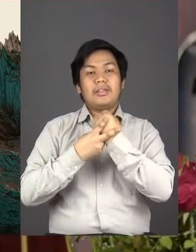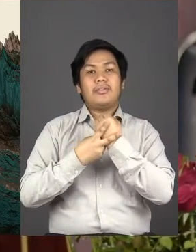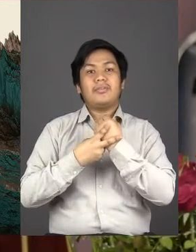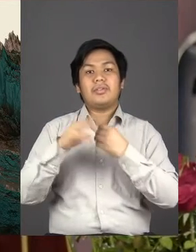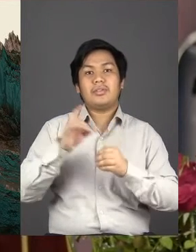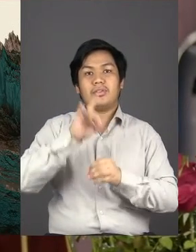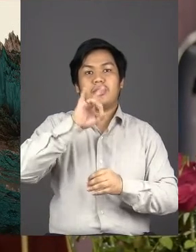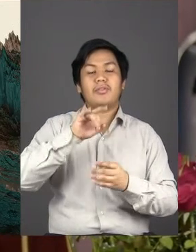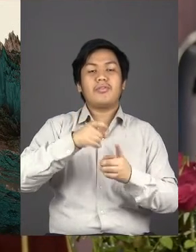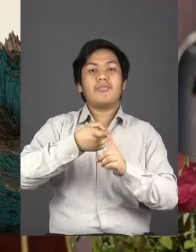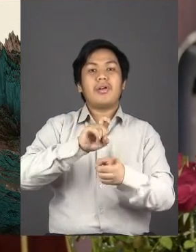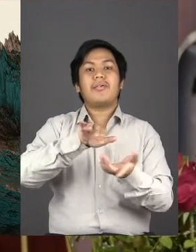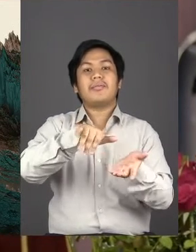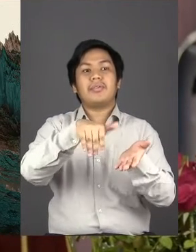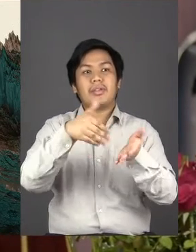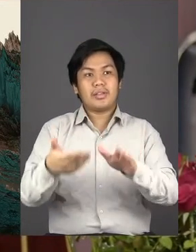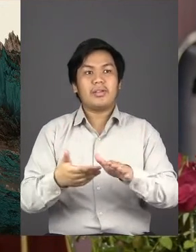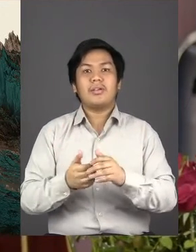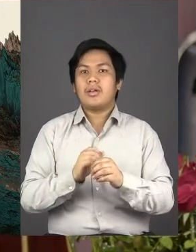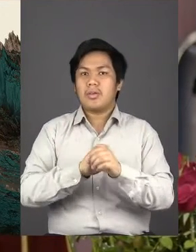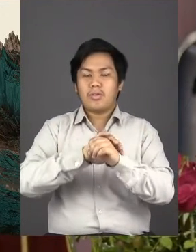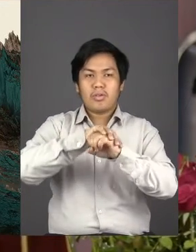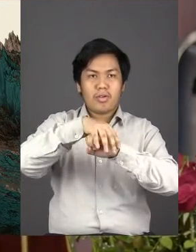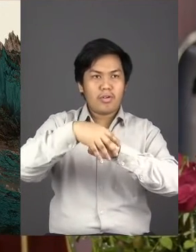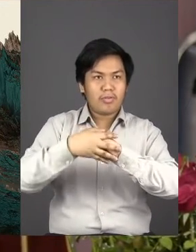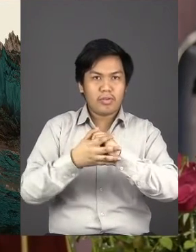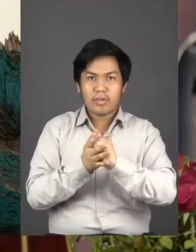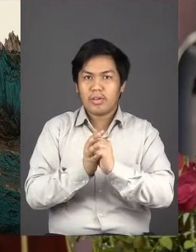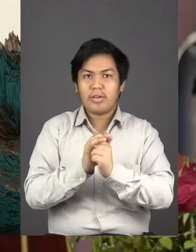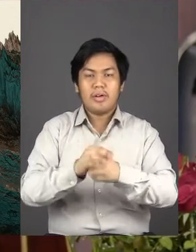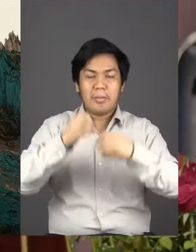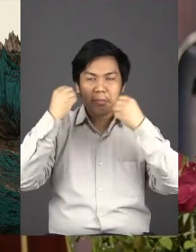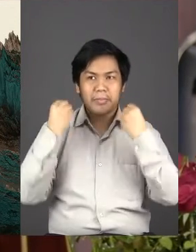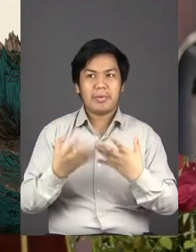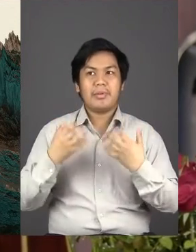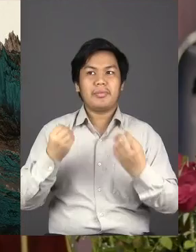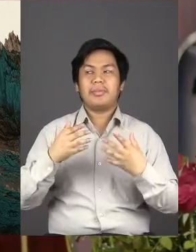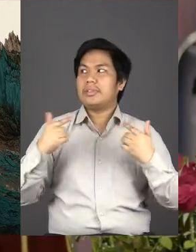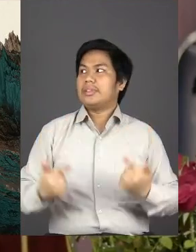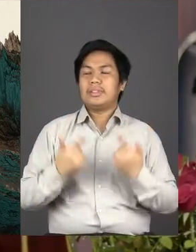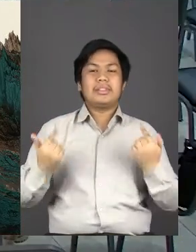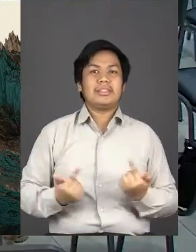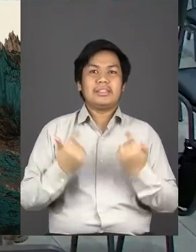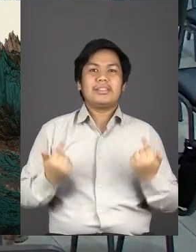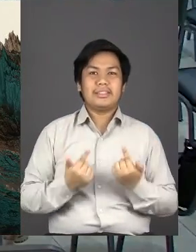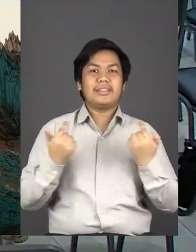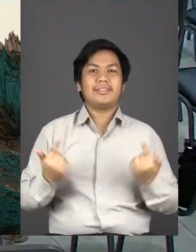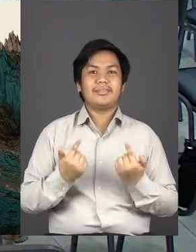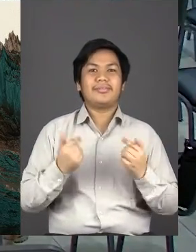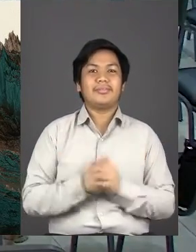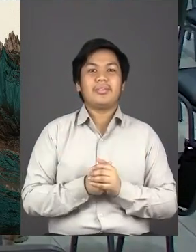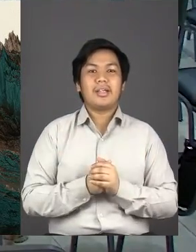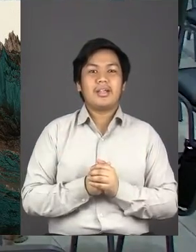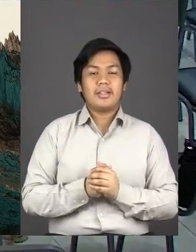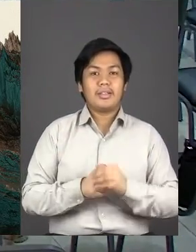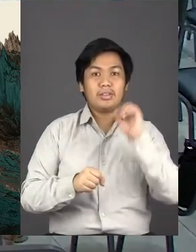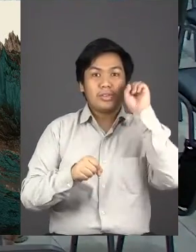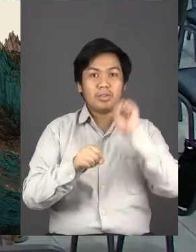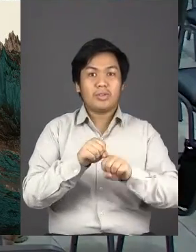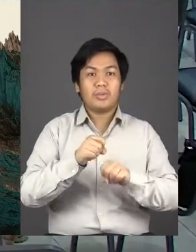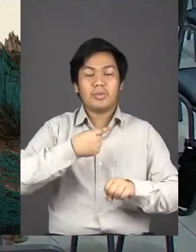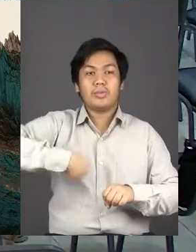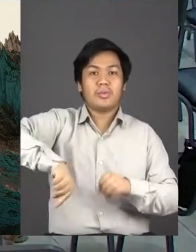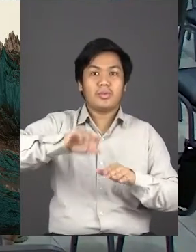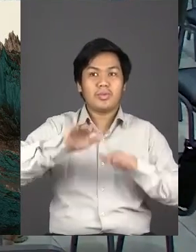death and will cover a multitude of sins. So, sa ating paglakad